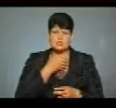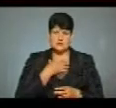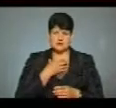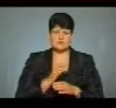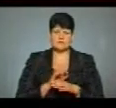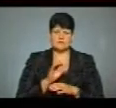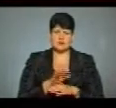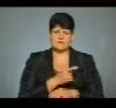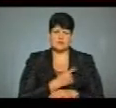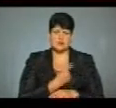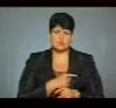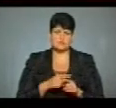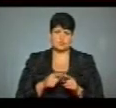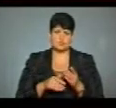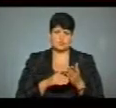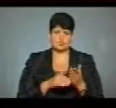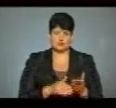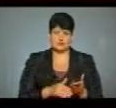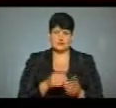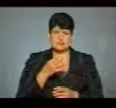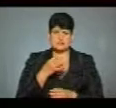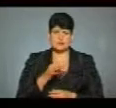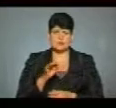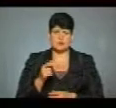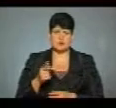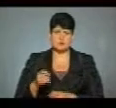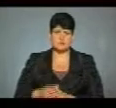доправили до лікарні швидкої допомоги, повідомила Ольга Гах.